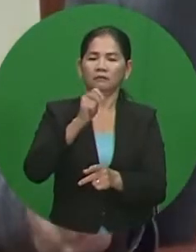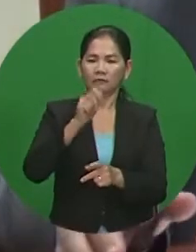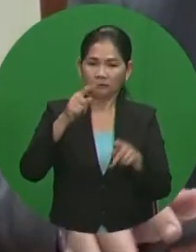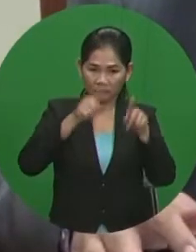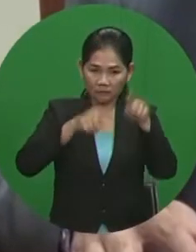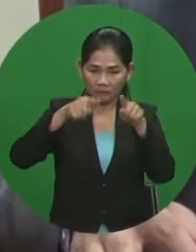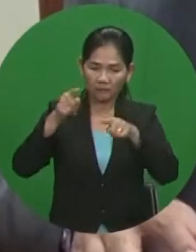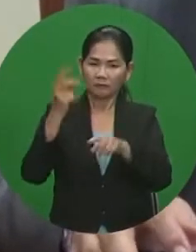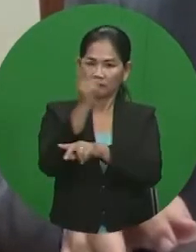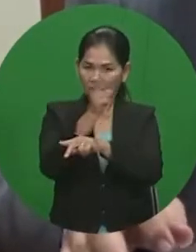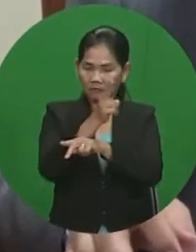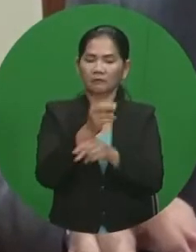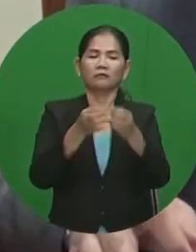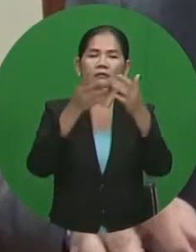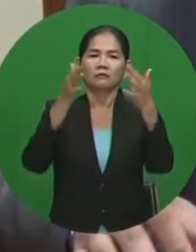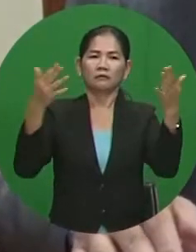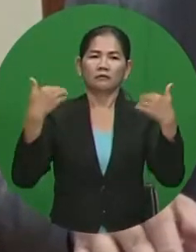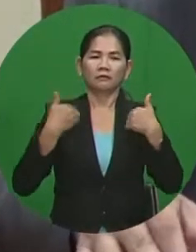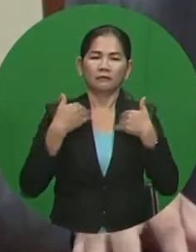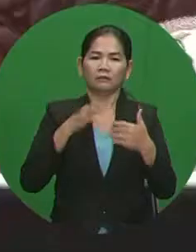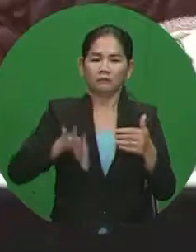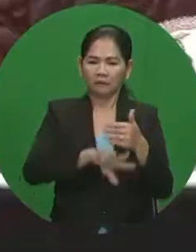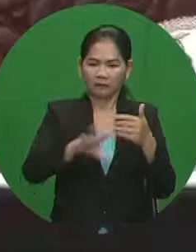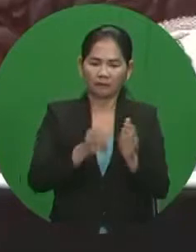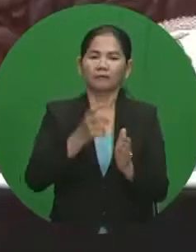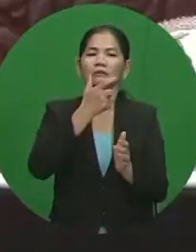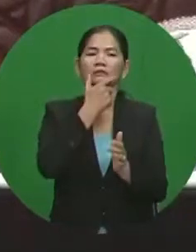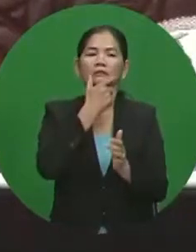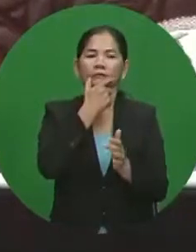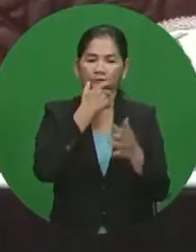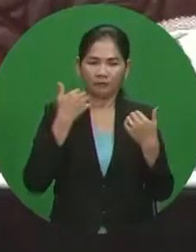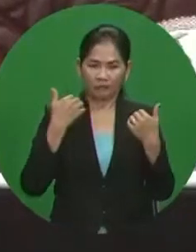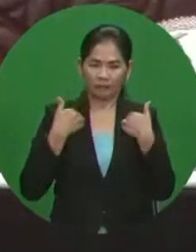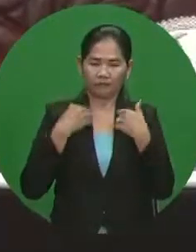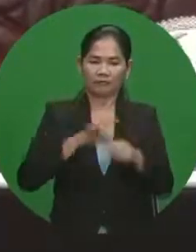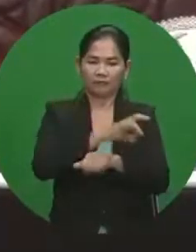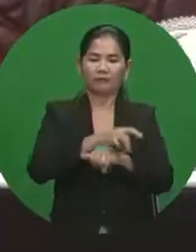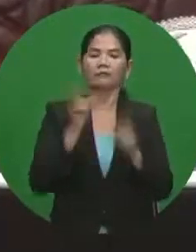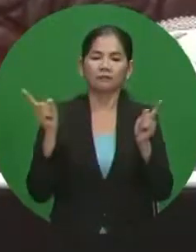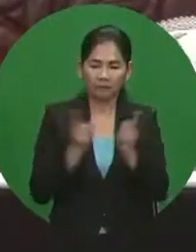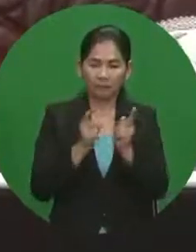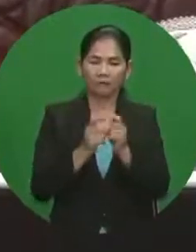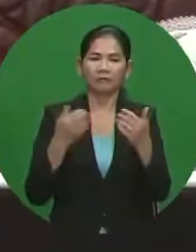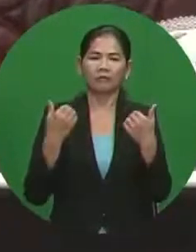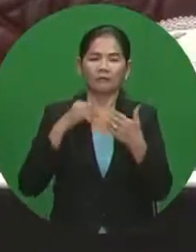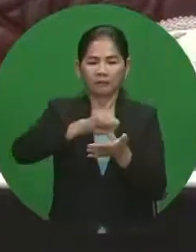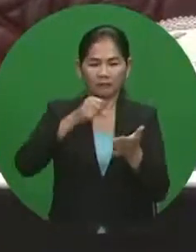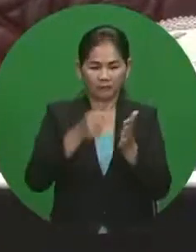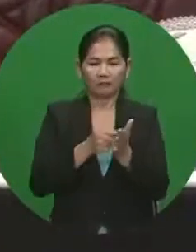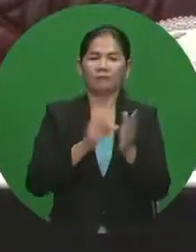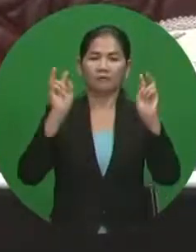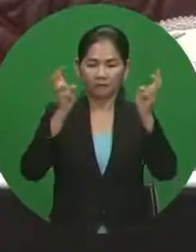វីដេអូខ្លីៗឲ្យបានច្រើនទាំងភាសាខ្មែរនិងភាសាអង់គ្លេសមានរយៈពេលខ្លីហើយមានន័យនិងខ្លឹ